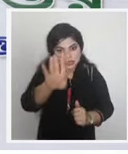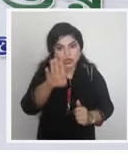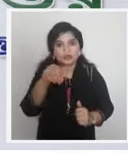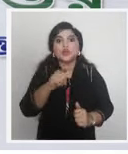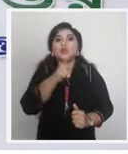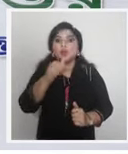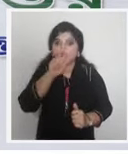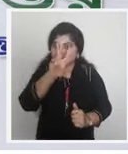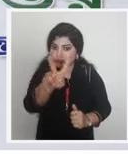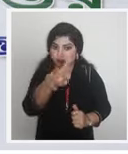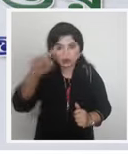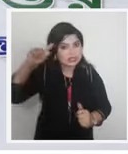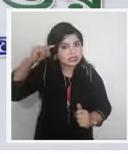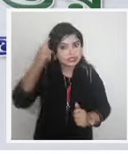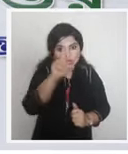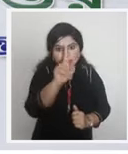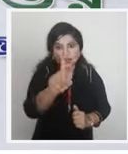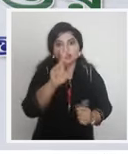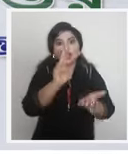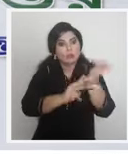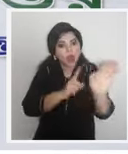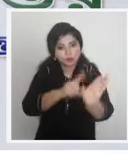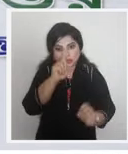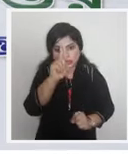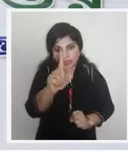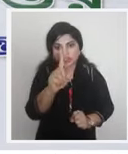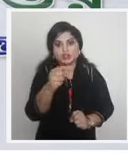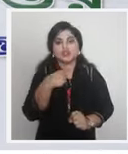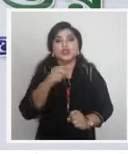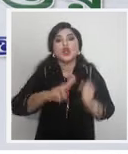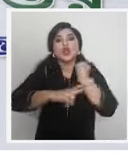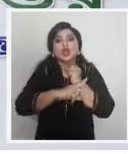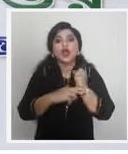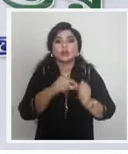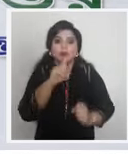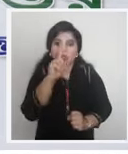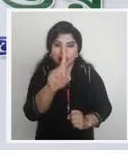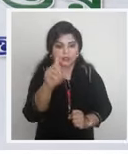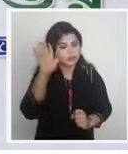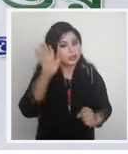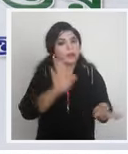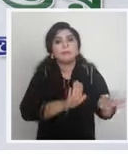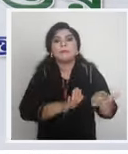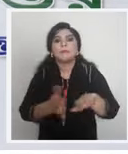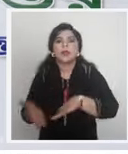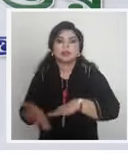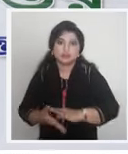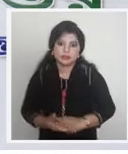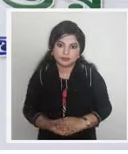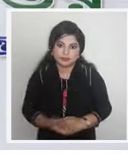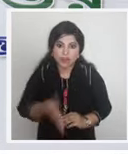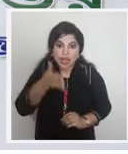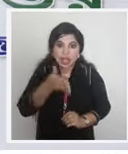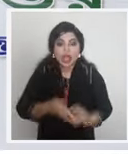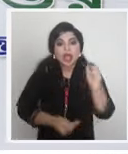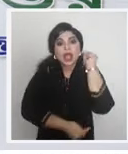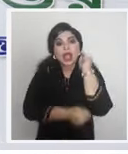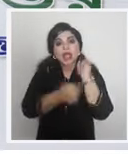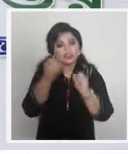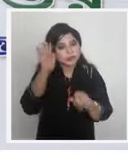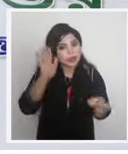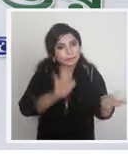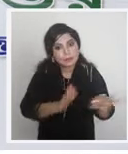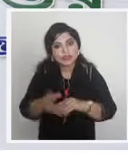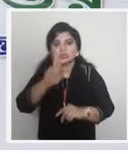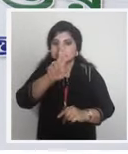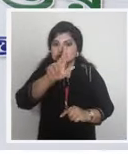বিভাগ ভিত্তিক ঢাকা বিভাগে 21 জন, চট্টগ্রাম বিভাগে 12 জন, রাজশাহী বিভাগে 4 জন, খুলনা 2 জন, সিলেট 1 জন, ময়মনসিংহ 2 জন